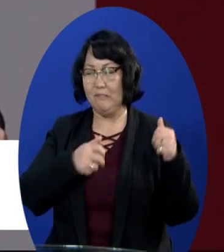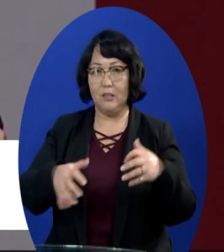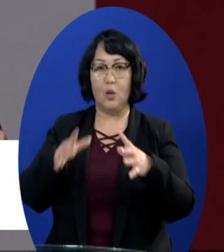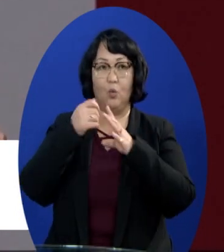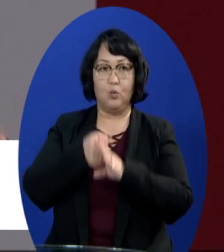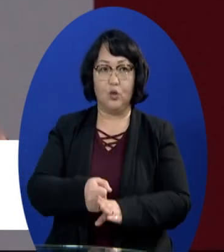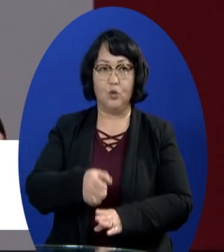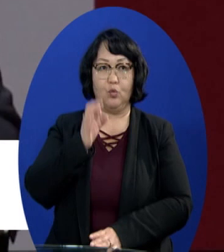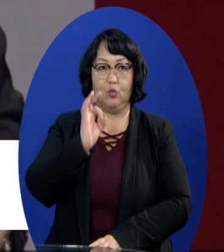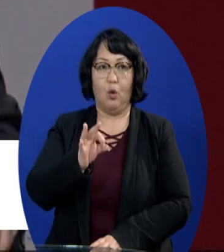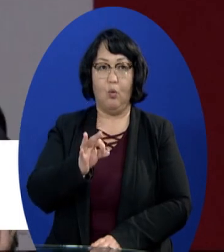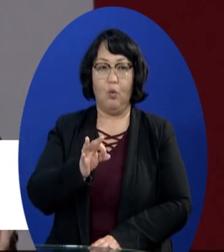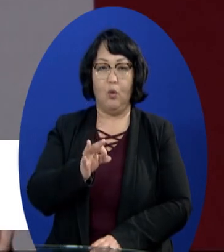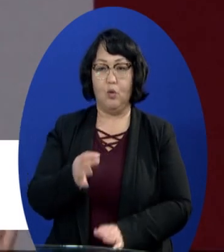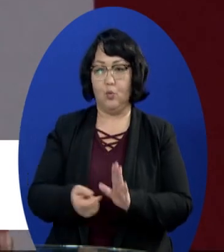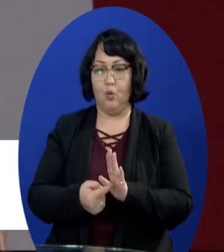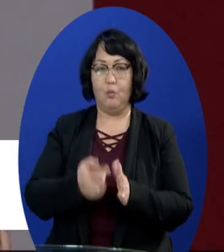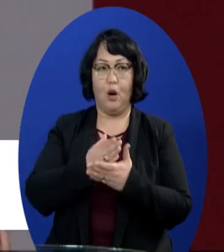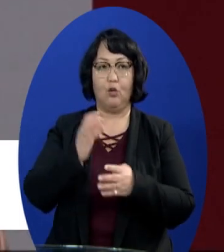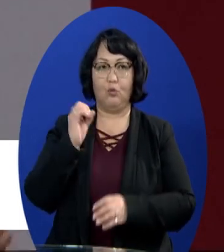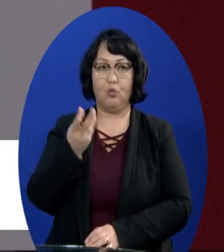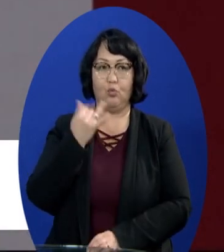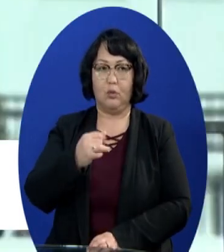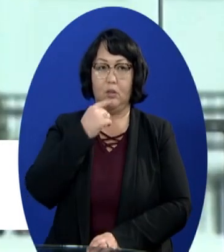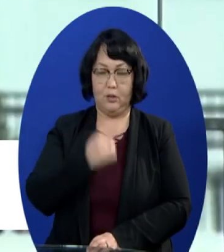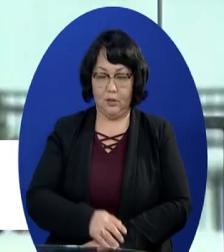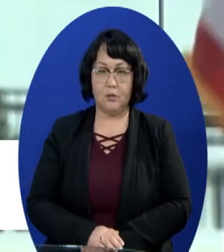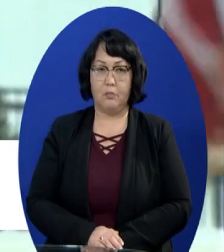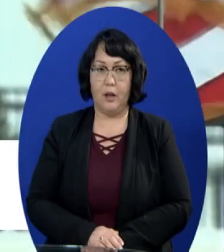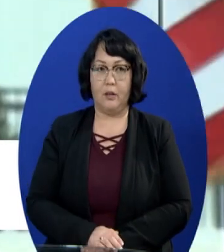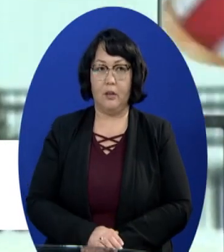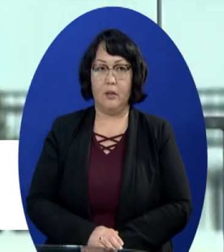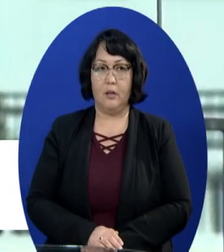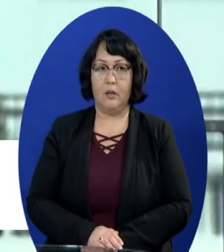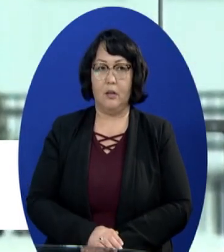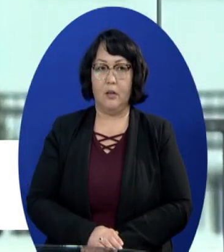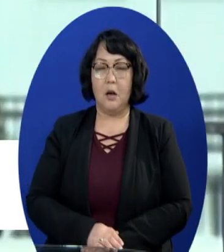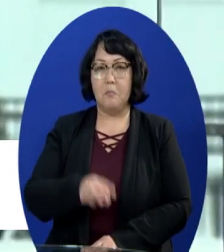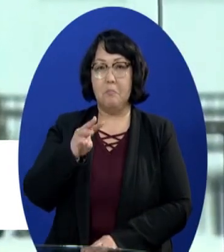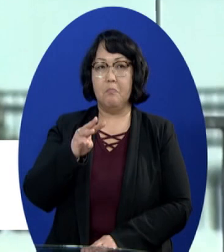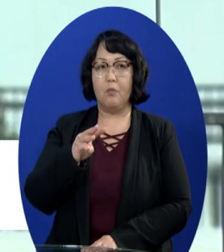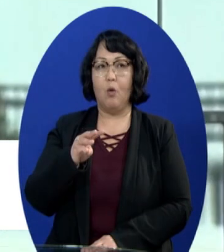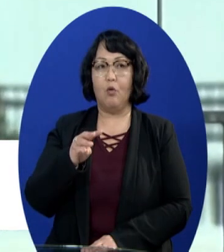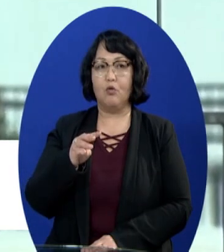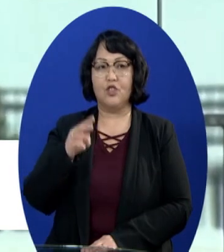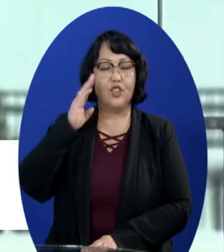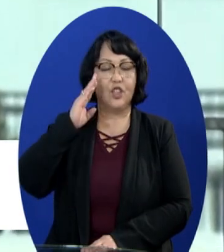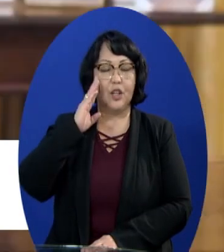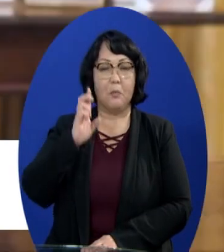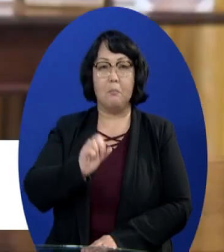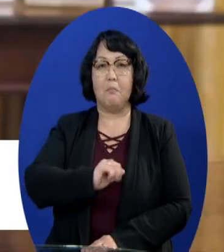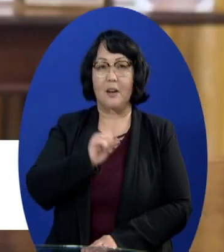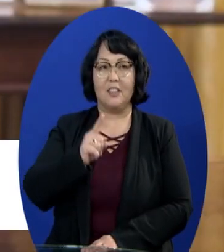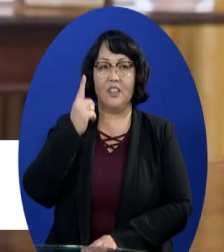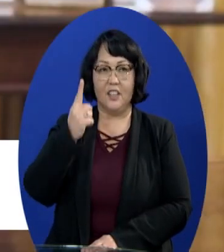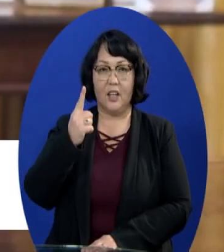хүчирхийллийг зөвтгөх ямар ч шалтгаан байх ёсгүй гэдгийг цохон тэмдэглэсэн байна. Тэрээр Мэрилин мөждөх Эндрюс цэргийн баазаас нэг